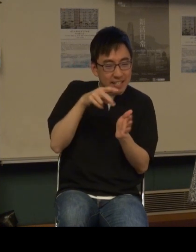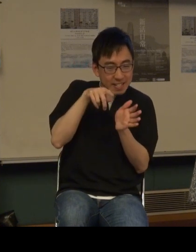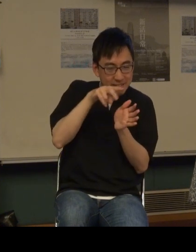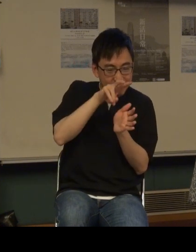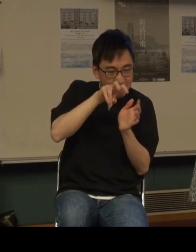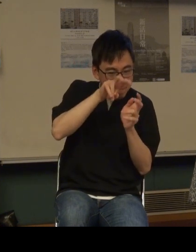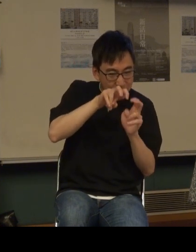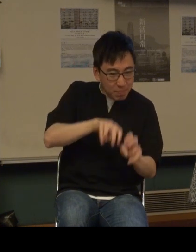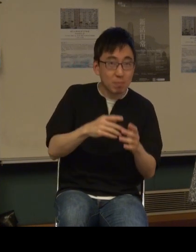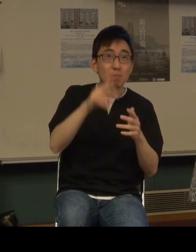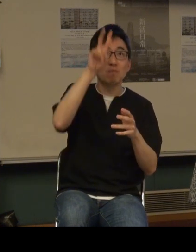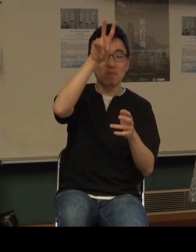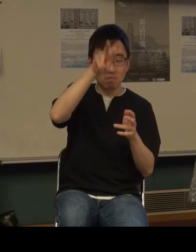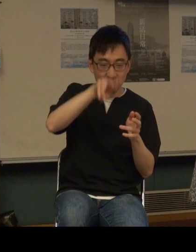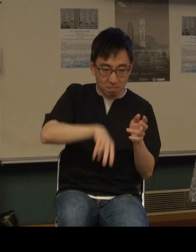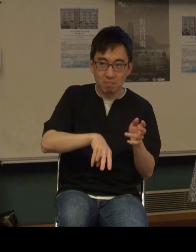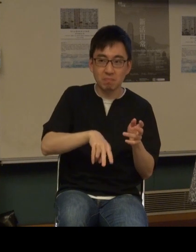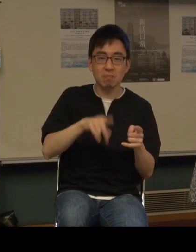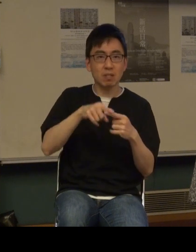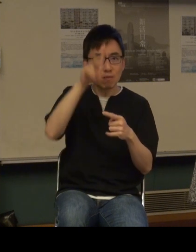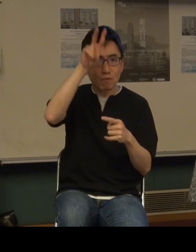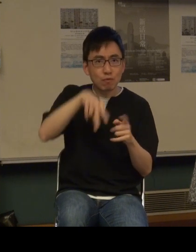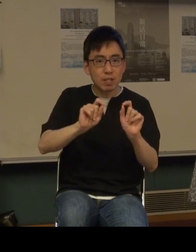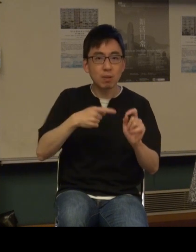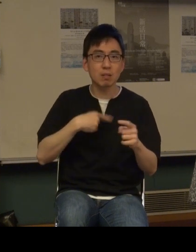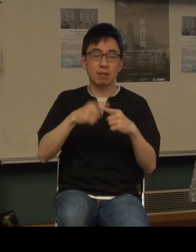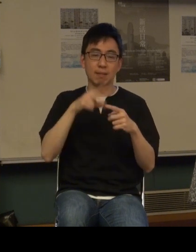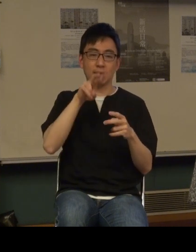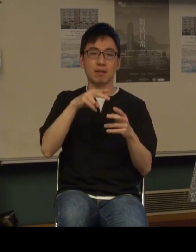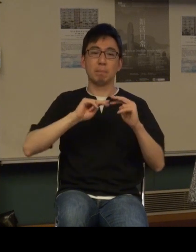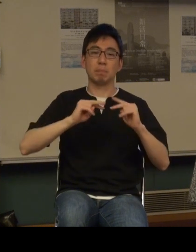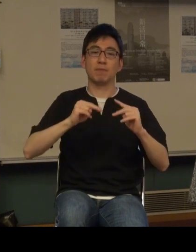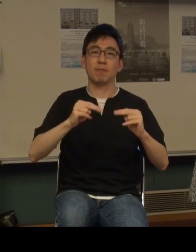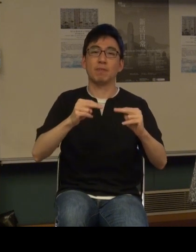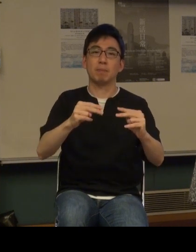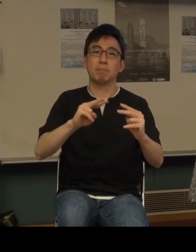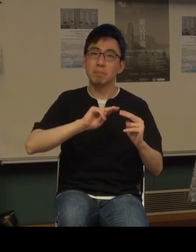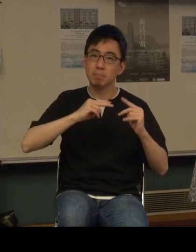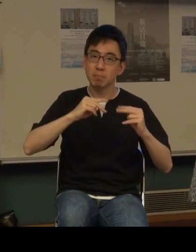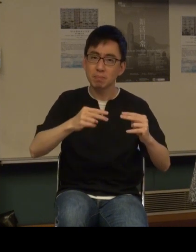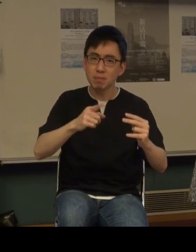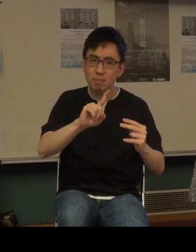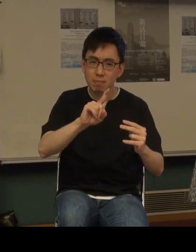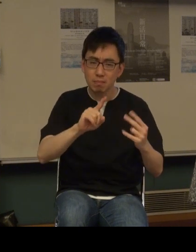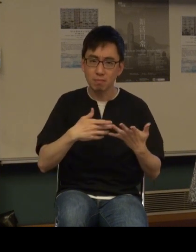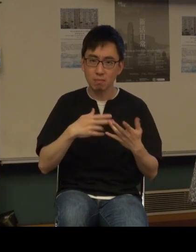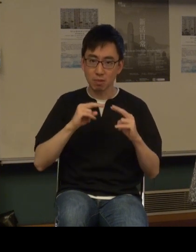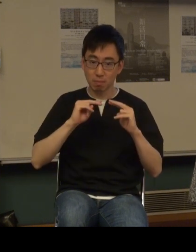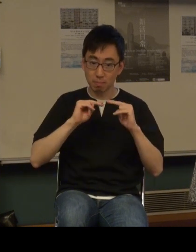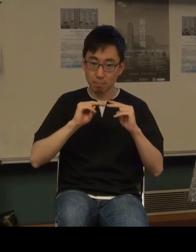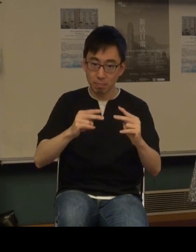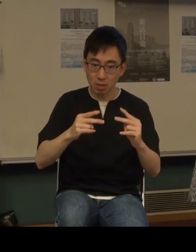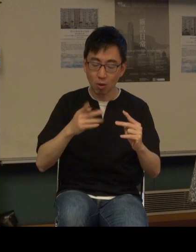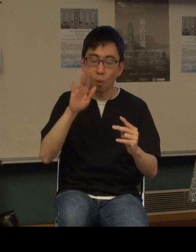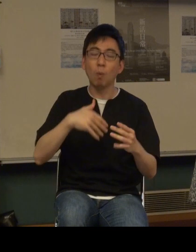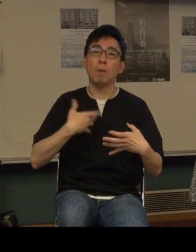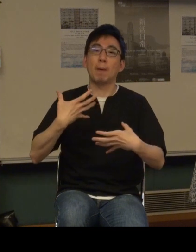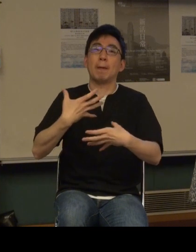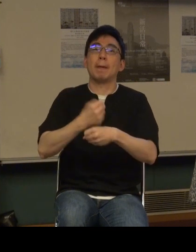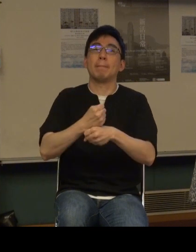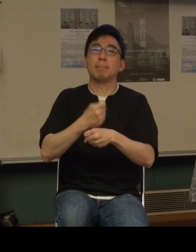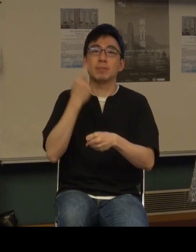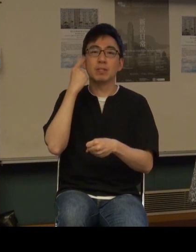一路睇建築物嗰個演變，而希望咧係睇佢個演變嘅過程裏邊咧，可以綜合到一啲香港建